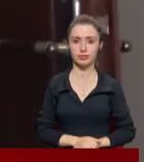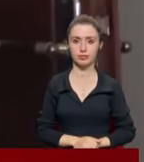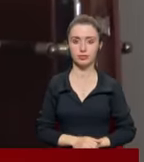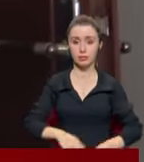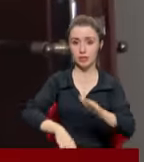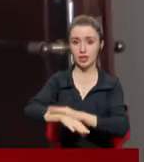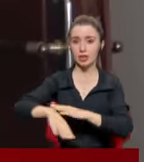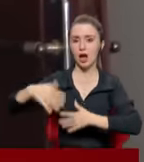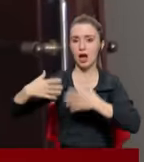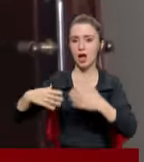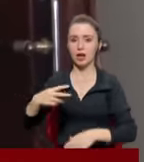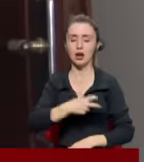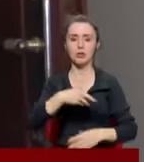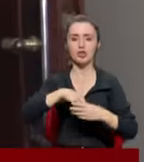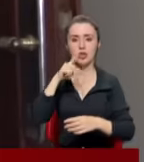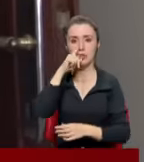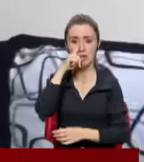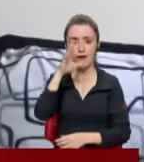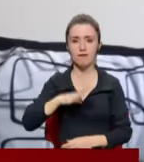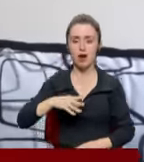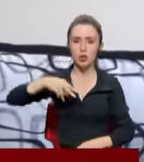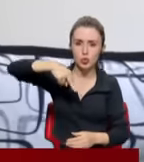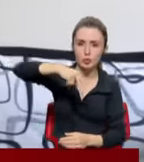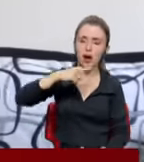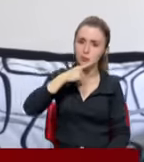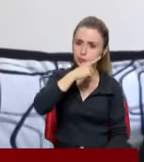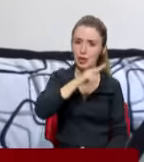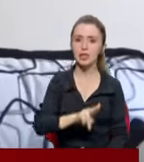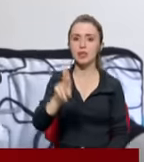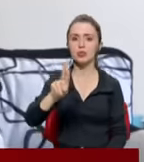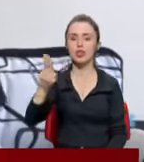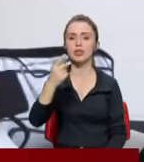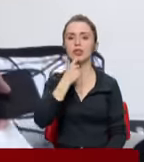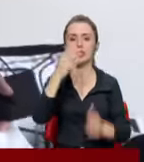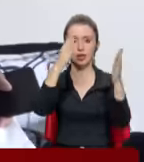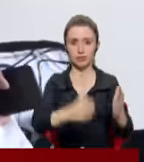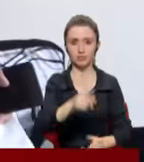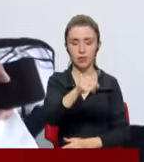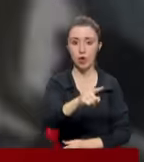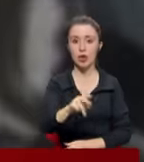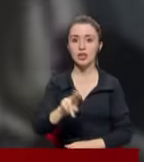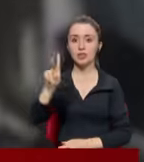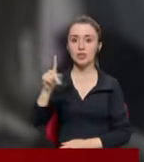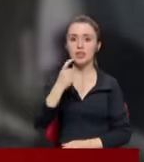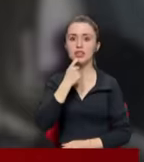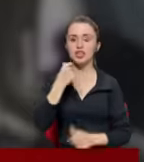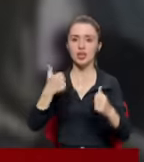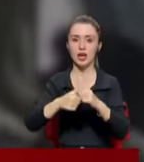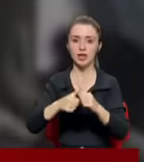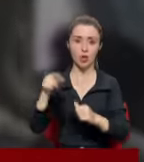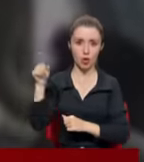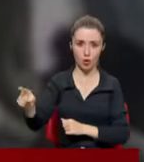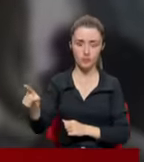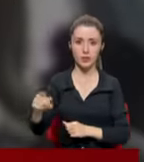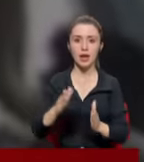tarafı felçli kalbinde pil vardı yürüme zorluğu çekiyordu 77 yaşındaki Ramazan o ve 71 yaşındaki eşi Hamdiye